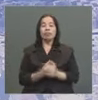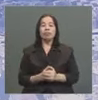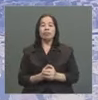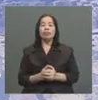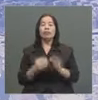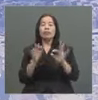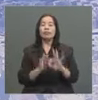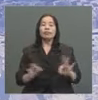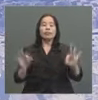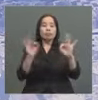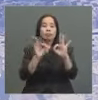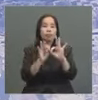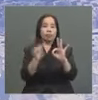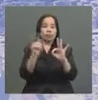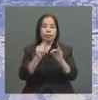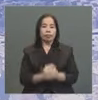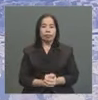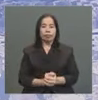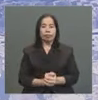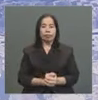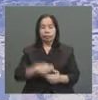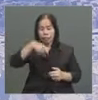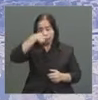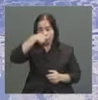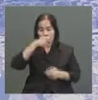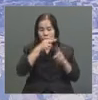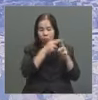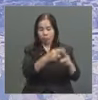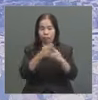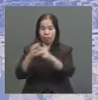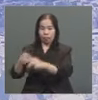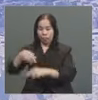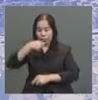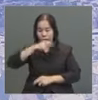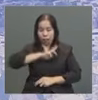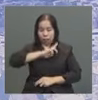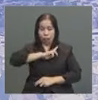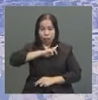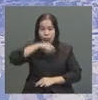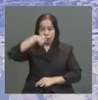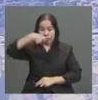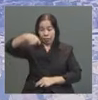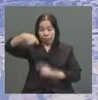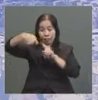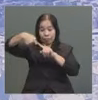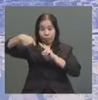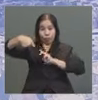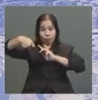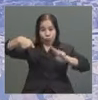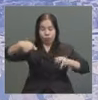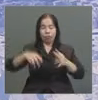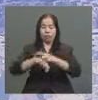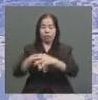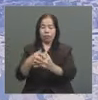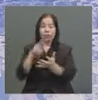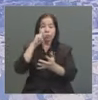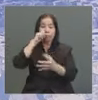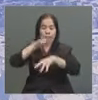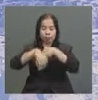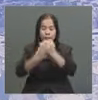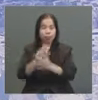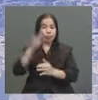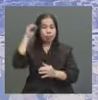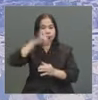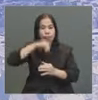ลักการเหมือนเดิมนะครับกินร้อนช้อนกลางส่วนตัวนะครับล้างมือบ่อย